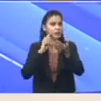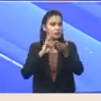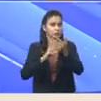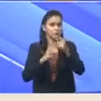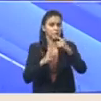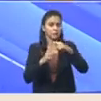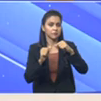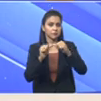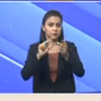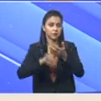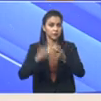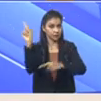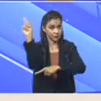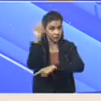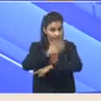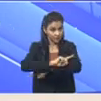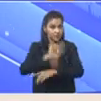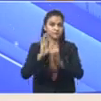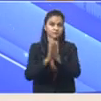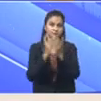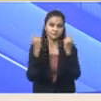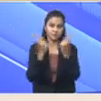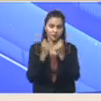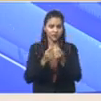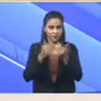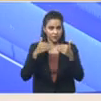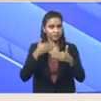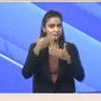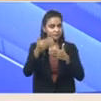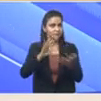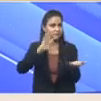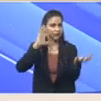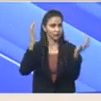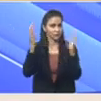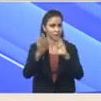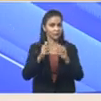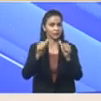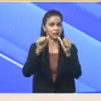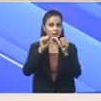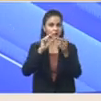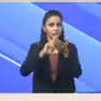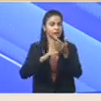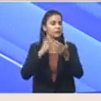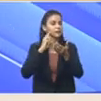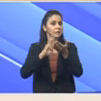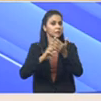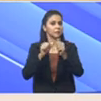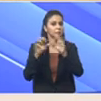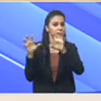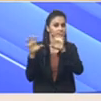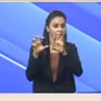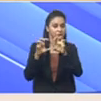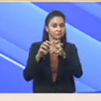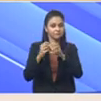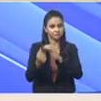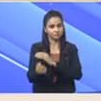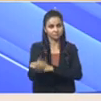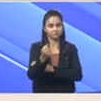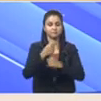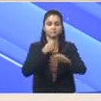जाएगा। आइए हम भारत को ग्लोबल एनिमेशन पावर हाउस बनाने का संकल्प